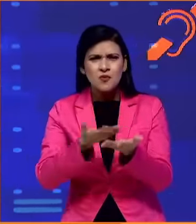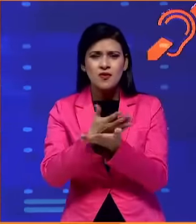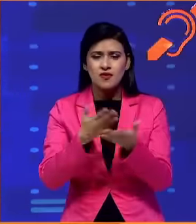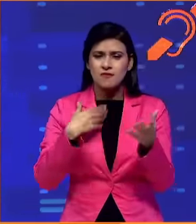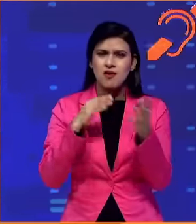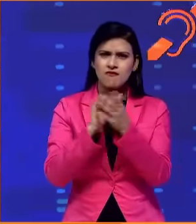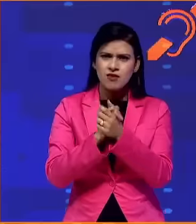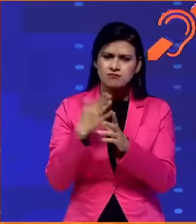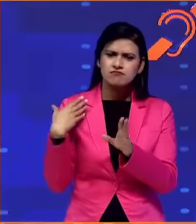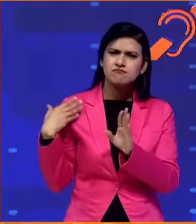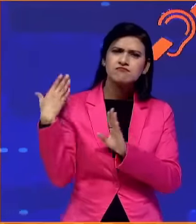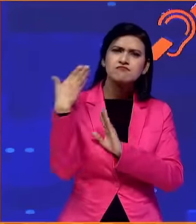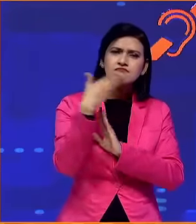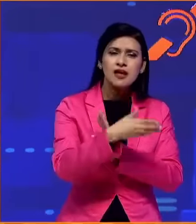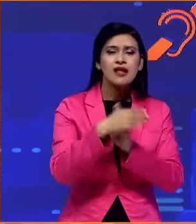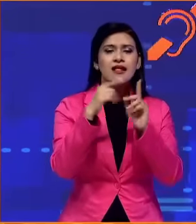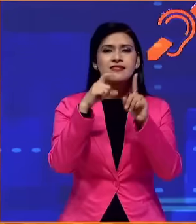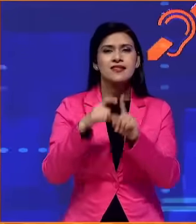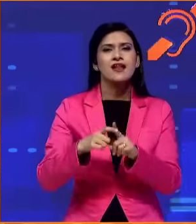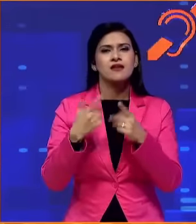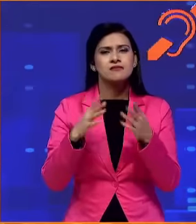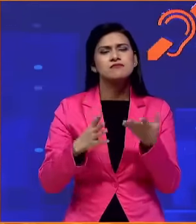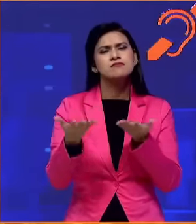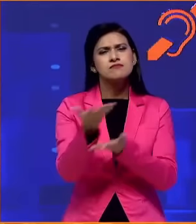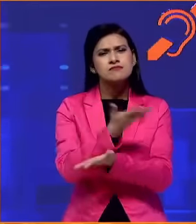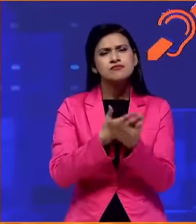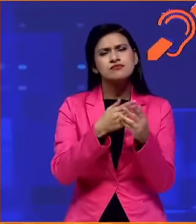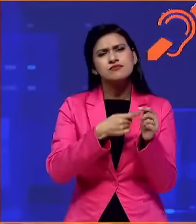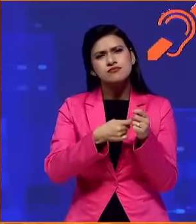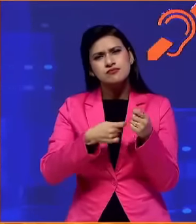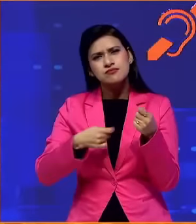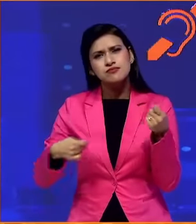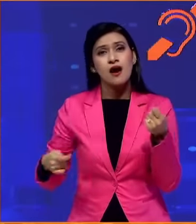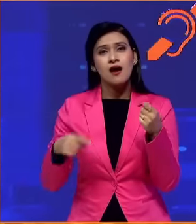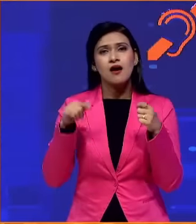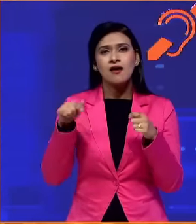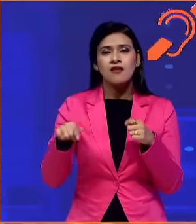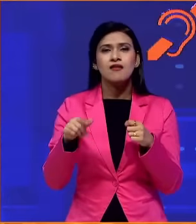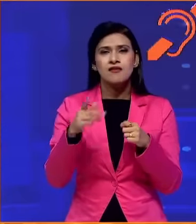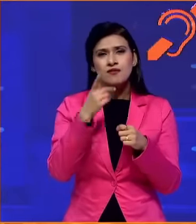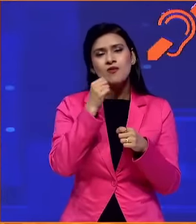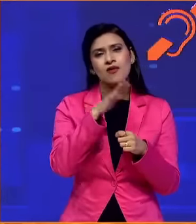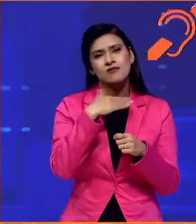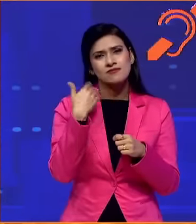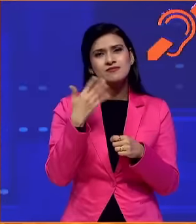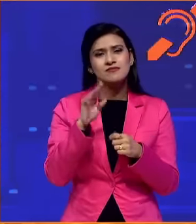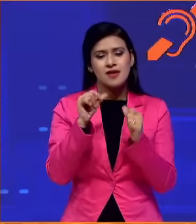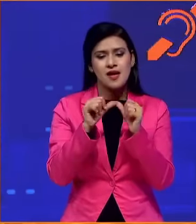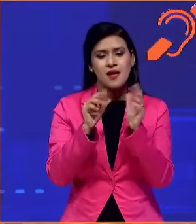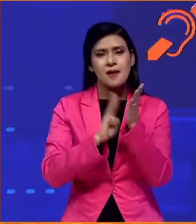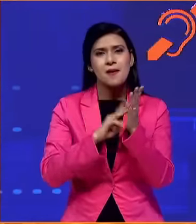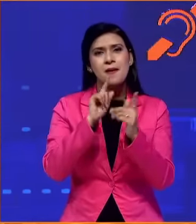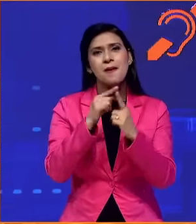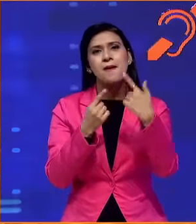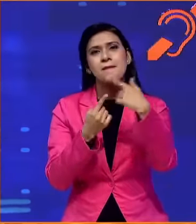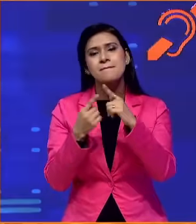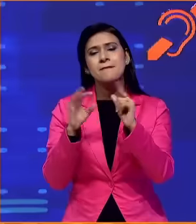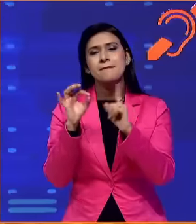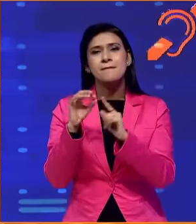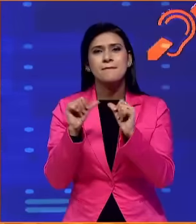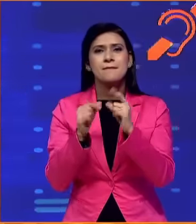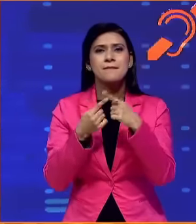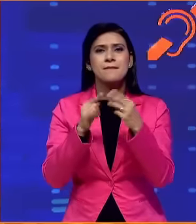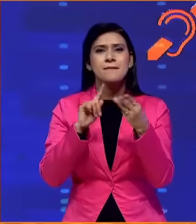दिल्लीआए।हमने अपनेविचारप्रस्तुतकिएऔरउसदौरानलंबीचर्चाहुई। आजवह इसदुनियामेंनहींहैं।स्वर्गीयअहमद पटेलजी।हमनेउनसभीसेचर्चाकरकेइनमुद्दोंकासमाधानखोजनेकीकोशिशकी।इसकेअलावा,